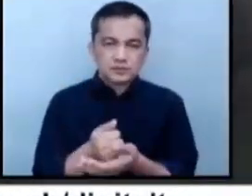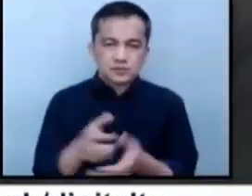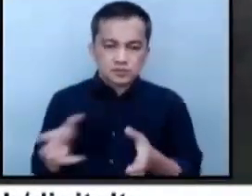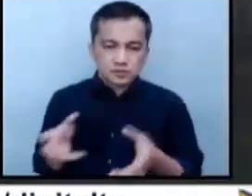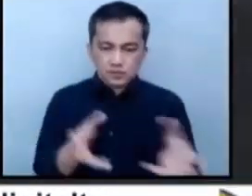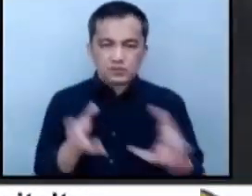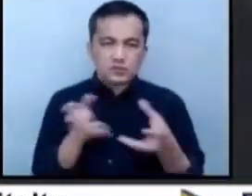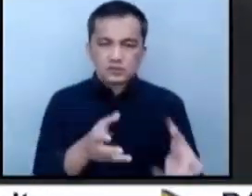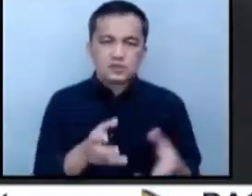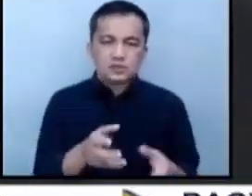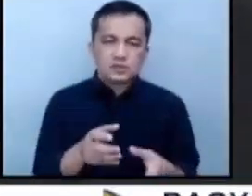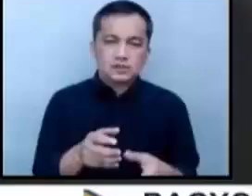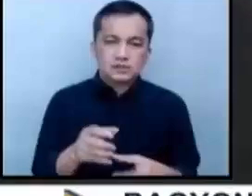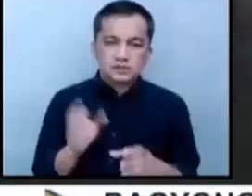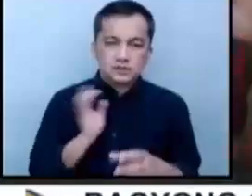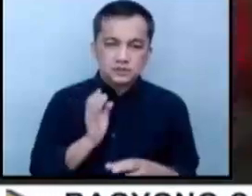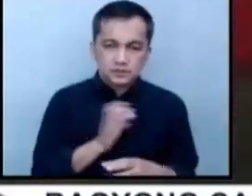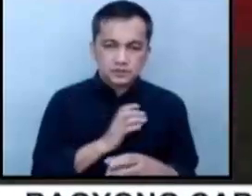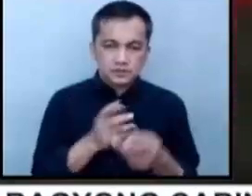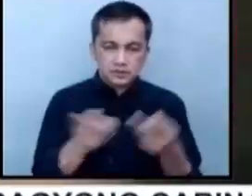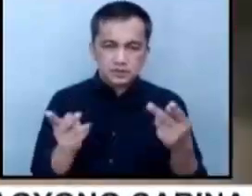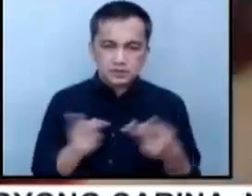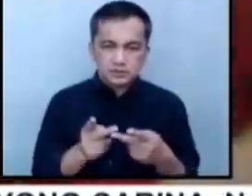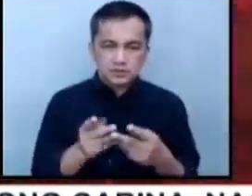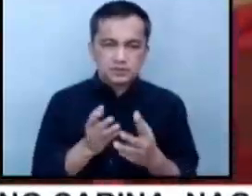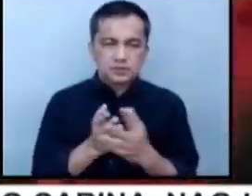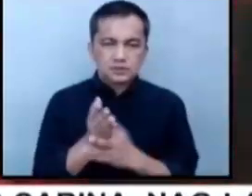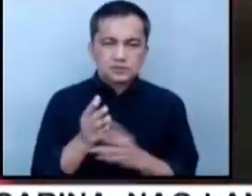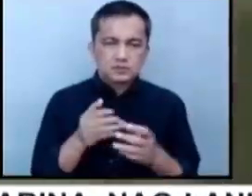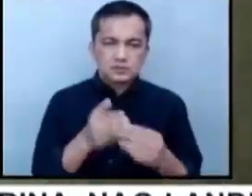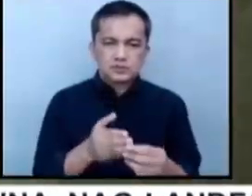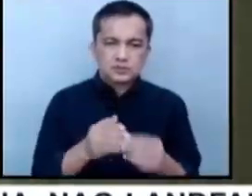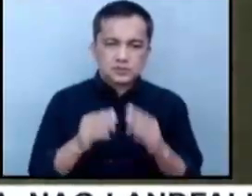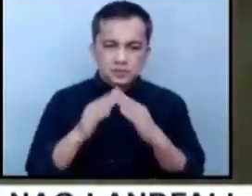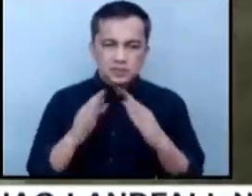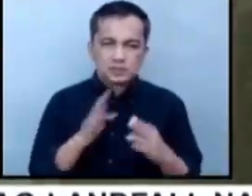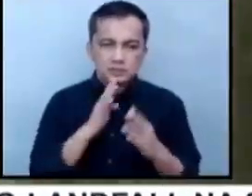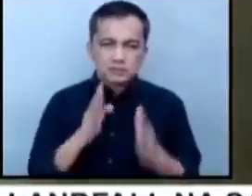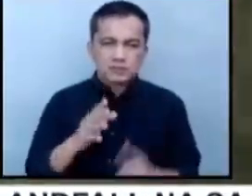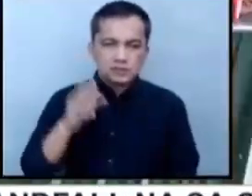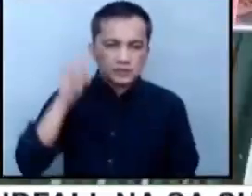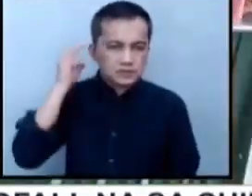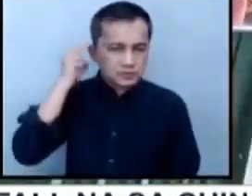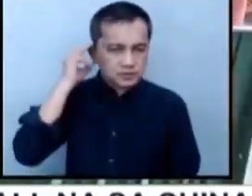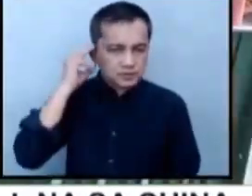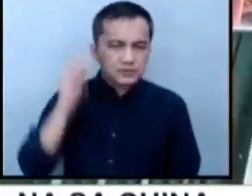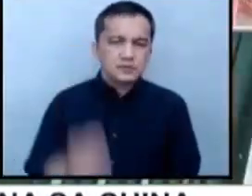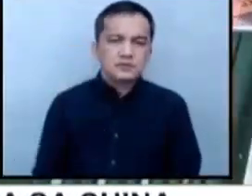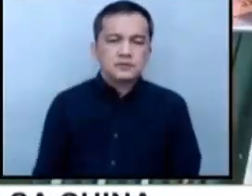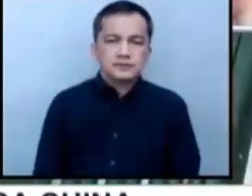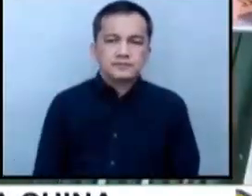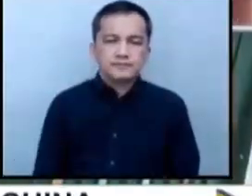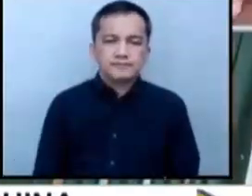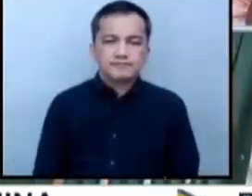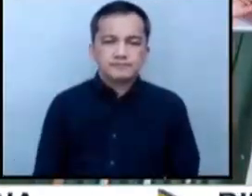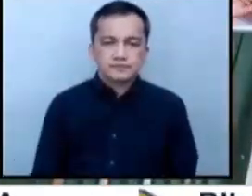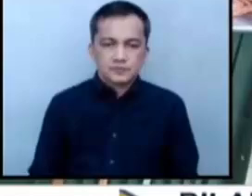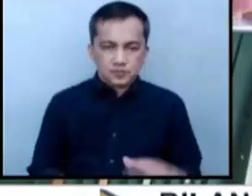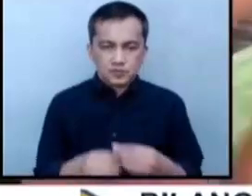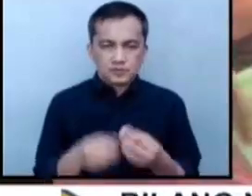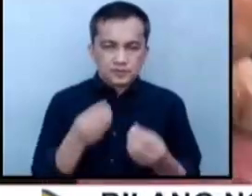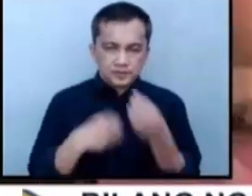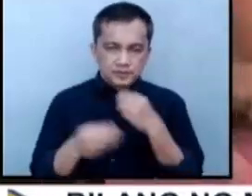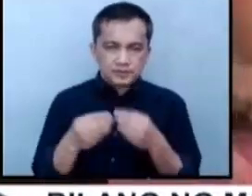ikinasa ng camera sa lugar sa pangunguna ni House Speaker Martin Romualdez Bukod sa pagkain at iba pang